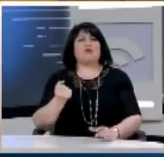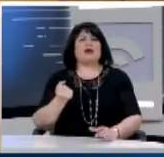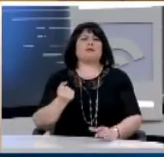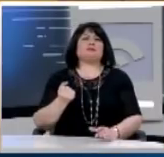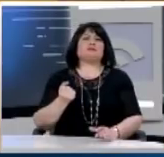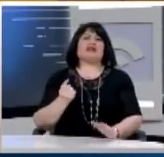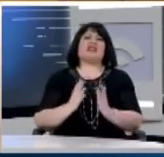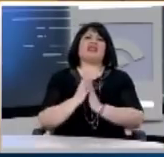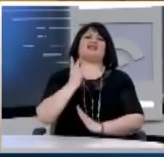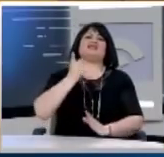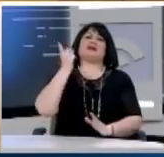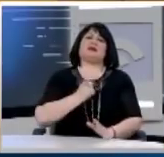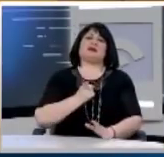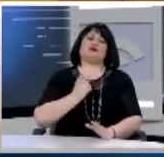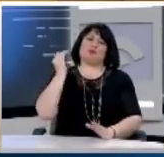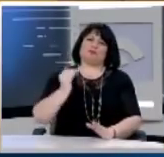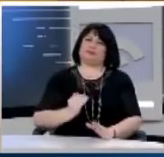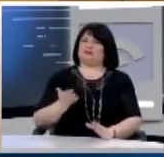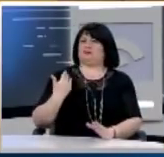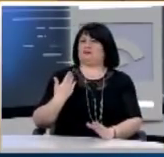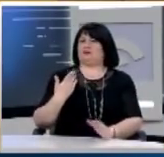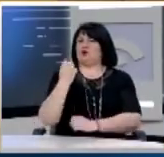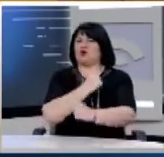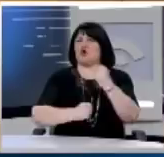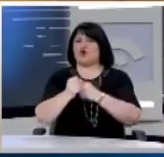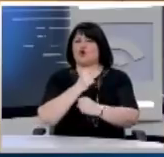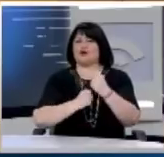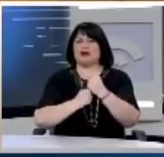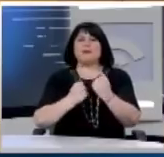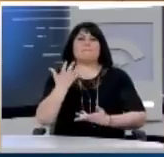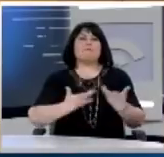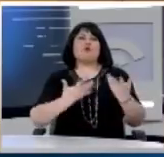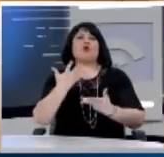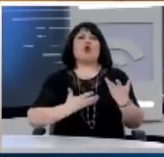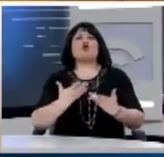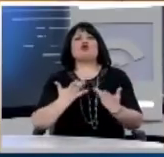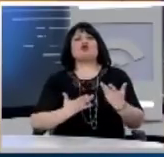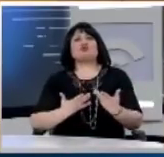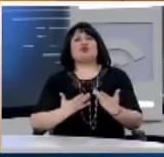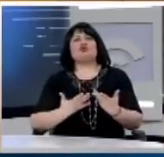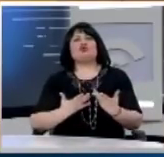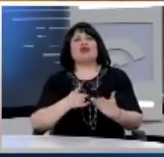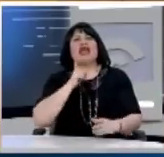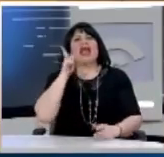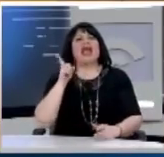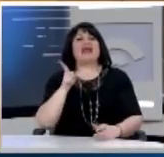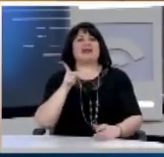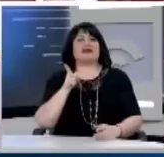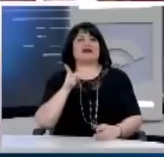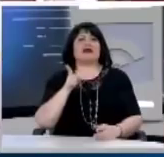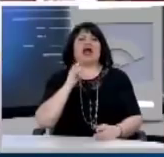μειωθεί κατά 14% τα τελευταία χρόνια ο προϋπολογισμός της ΑΕΔΕ εκεί, του